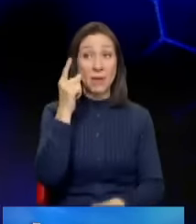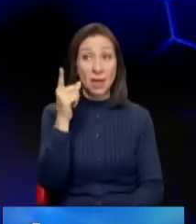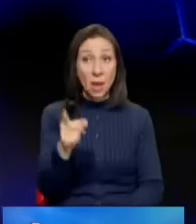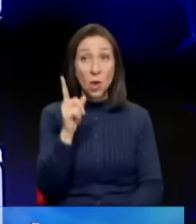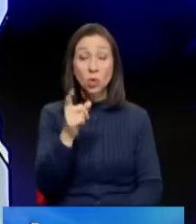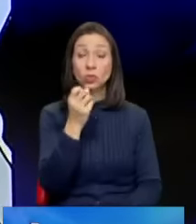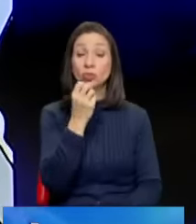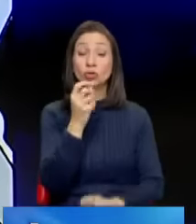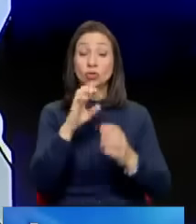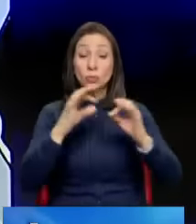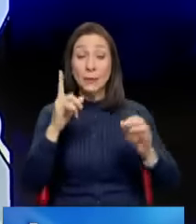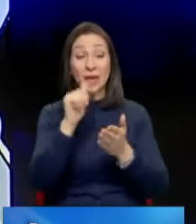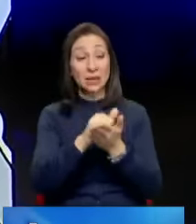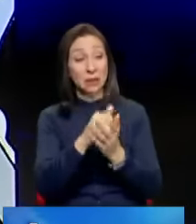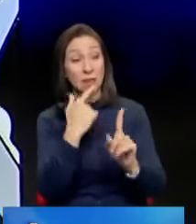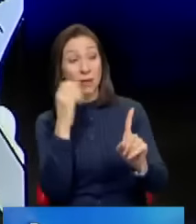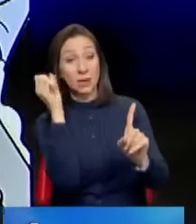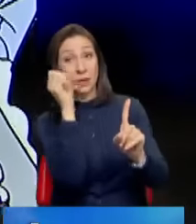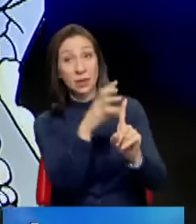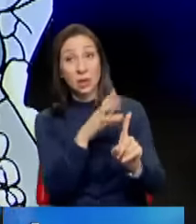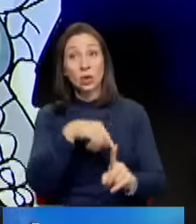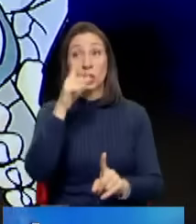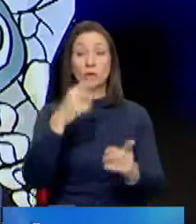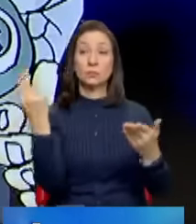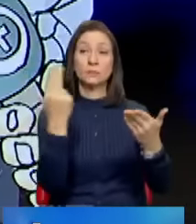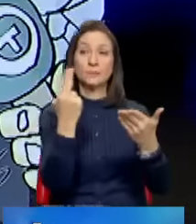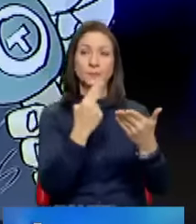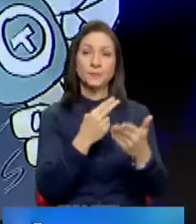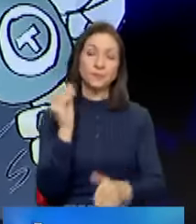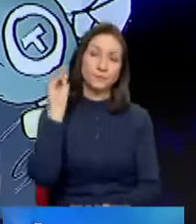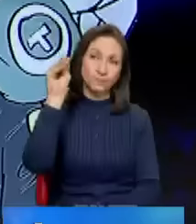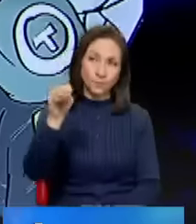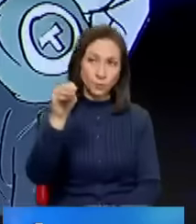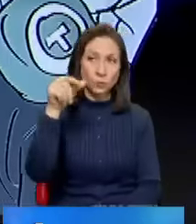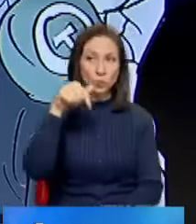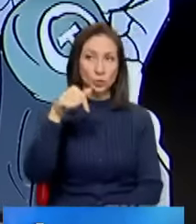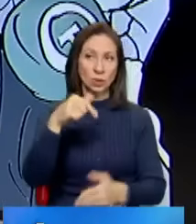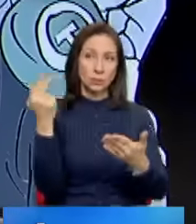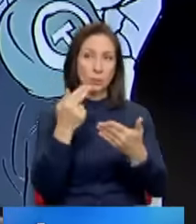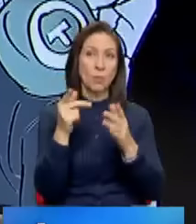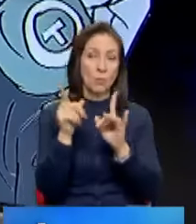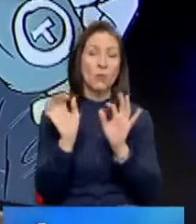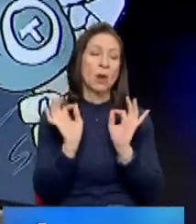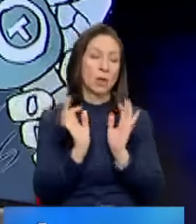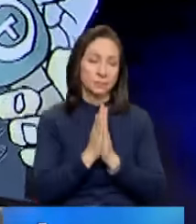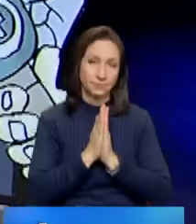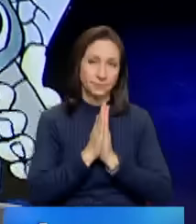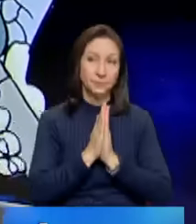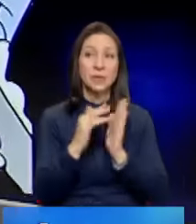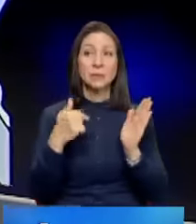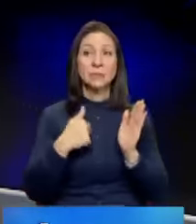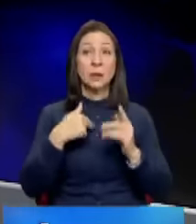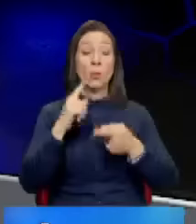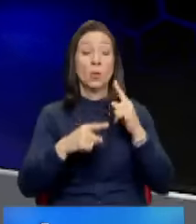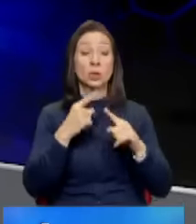o sözlerini, bir gazeteciye yönelik çıkışını günün çizgilerine taşımış. Bugünün karikatürü de bu şekildeydi. Bize